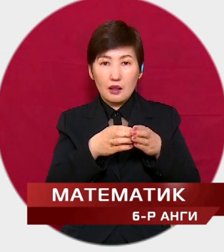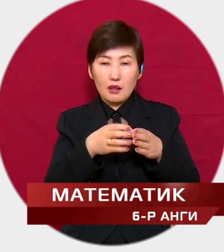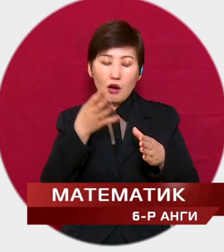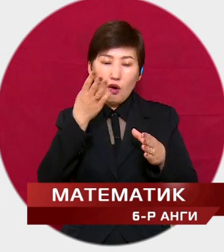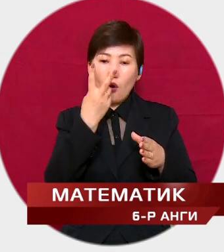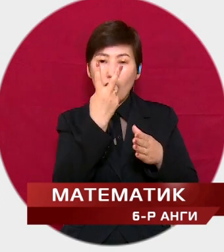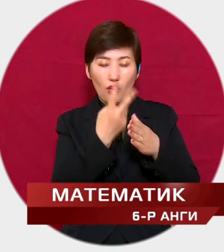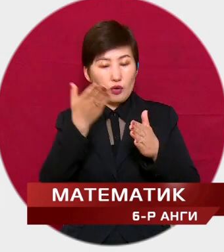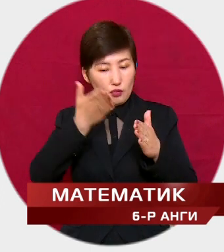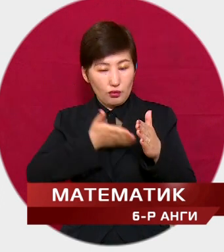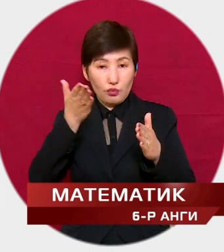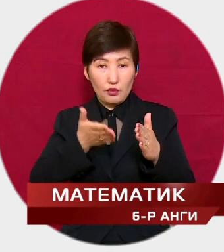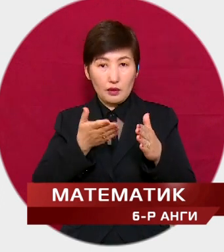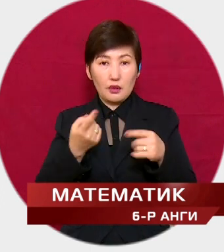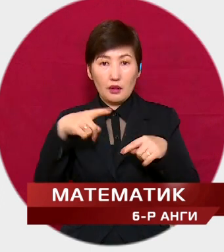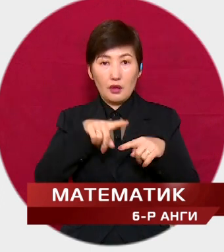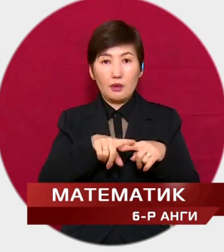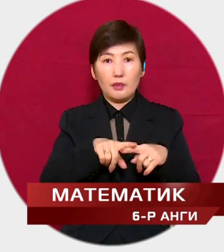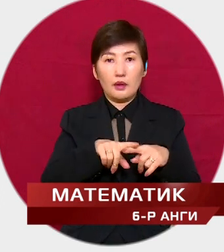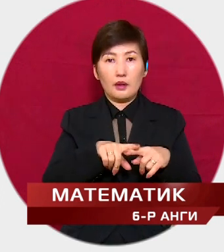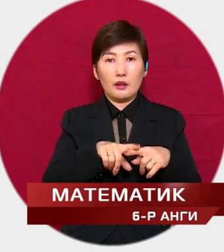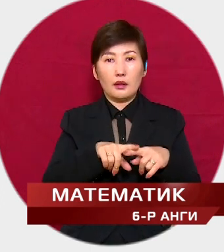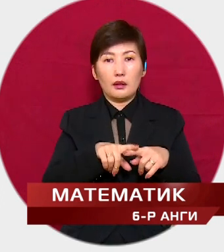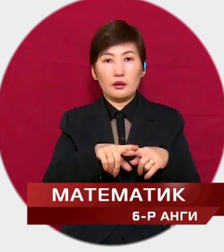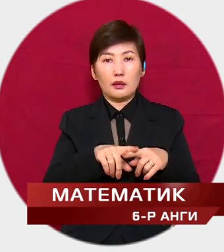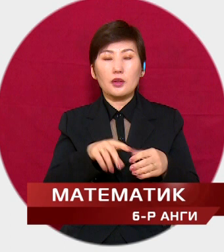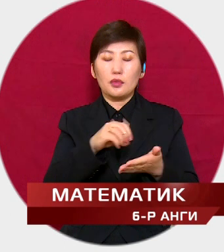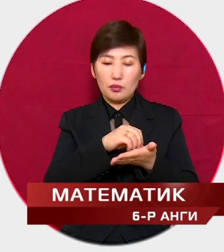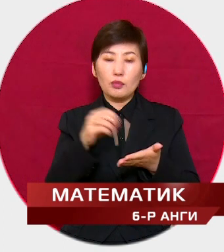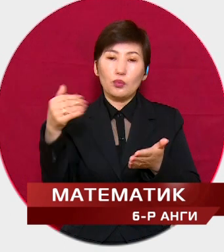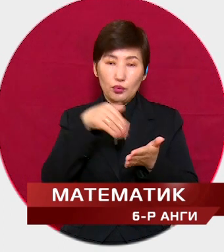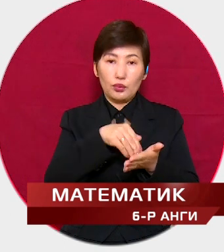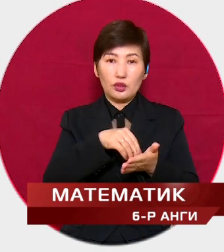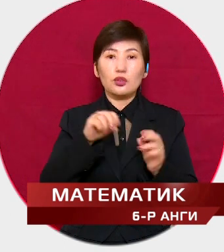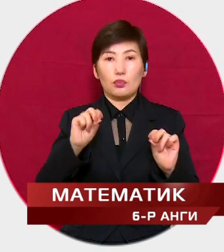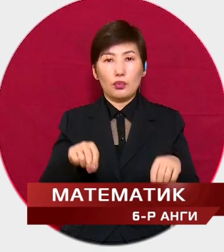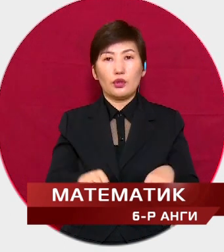нэмчингүүт бүртгэл маань ингээд бүртгэгдчихэж байна.